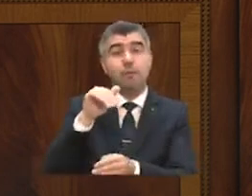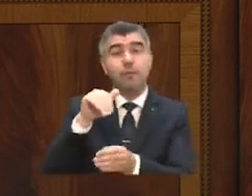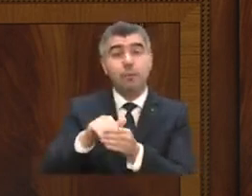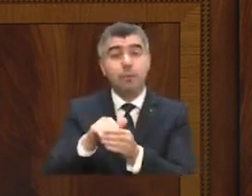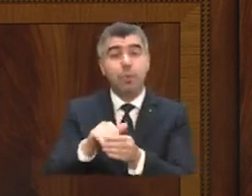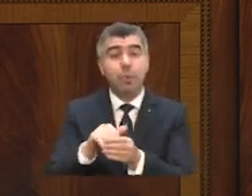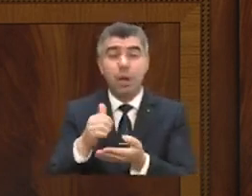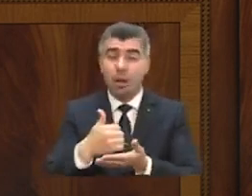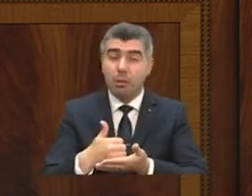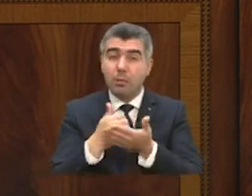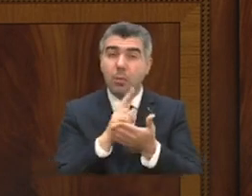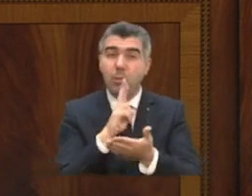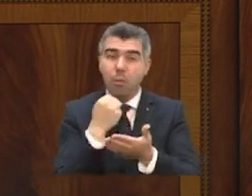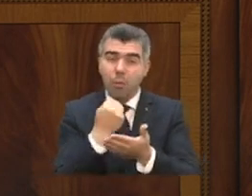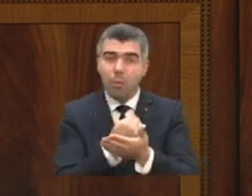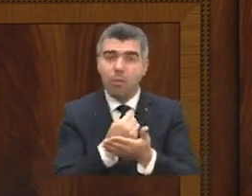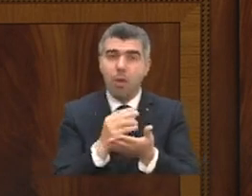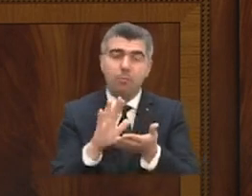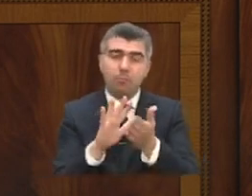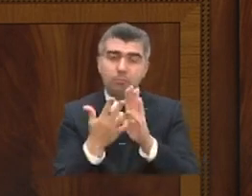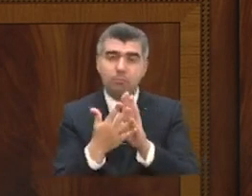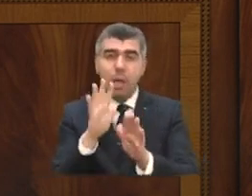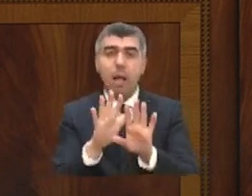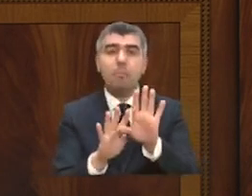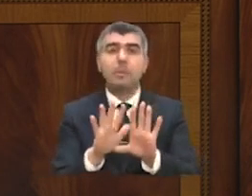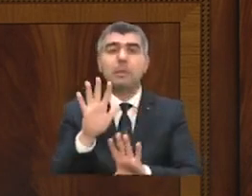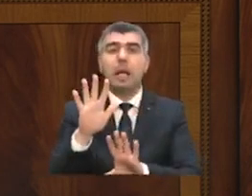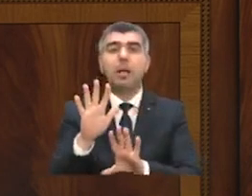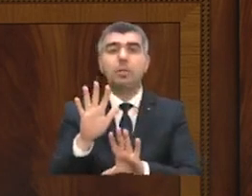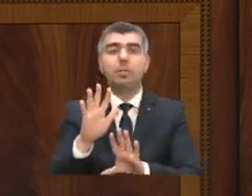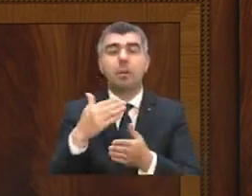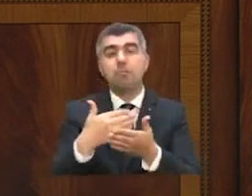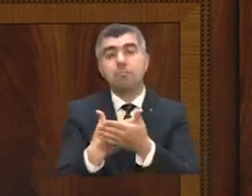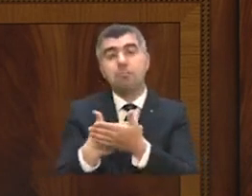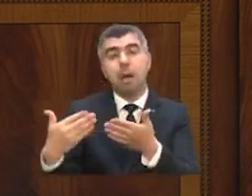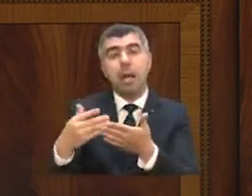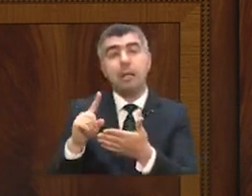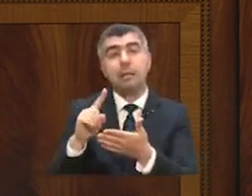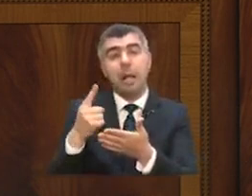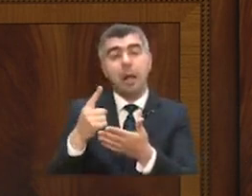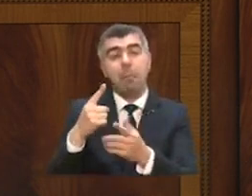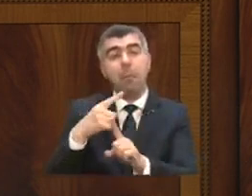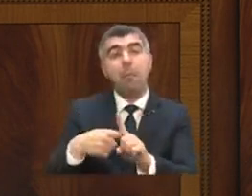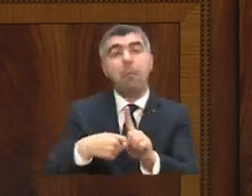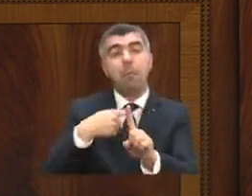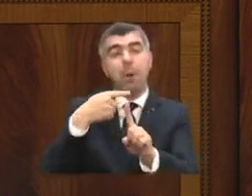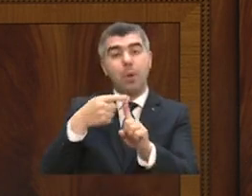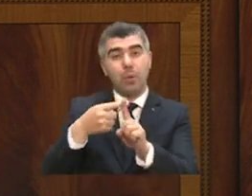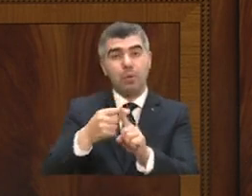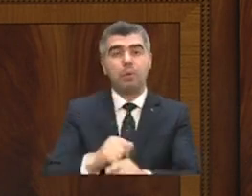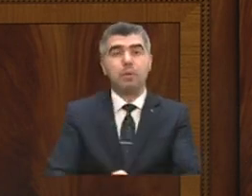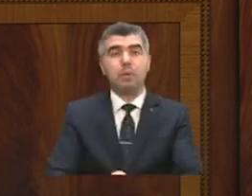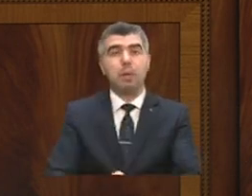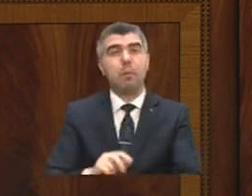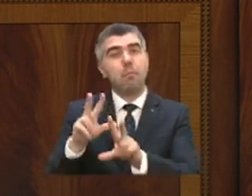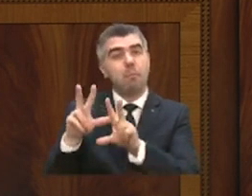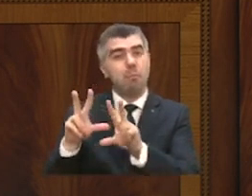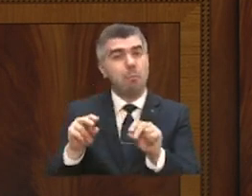المقاصة بما يفوق 15 مليار ديال الدهم إضافية مقارنة